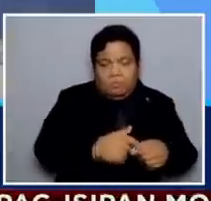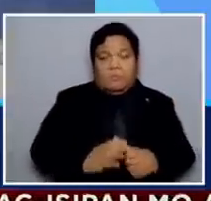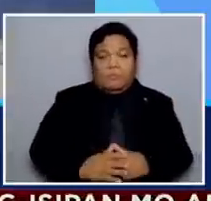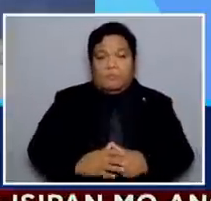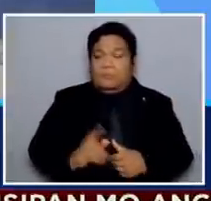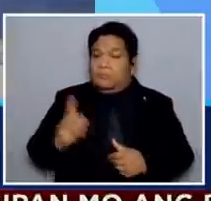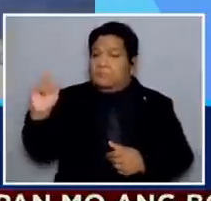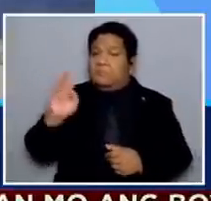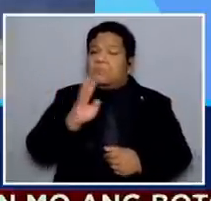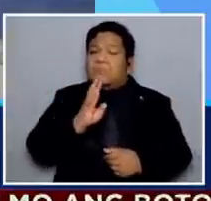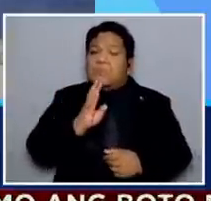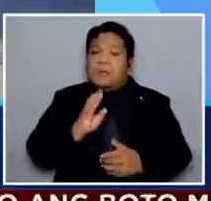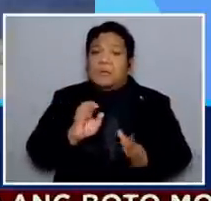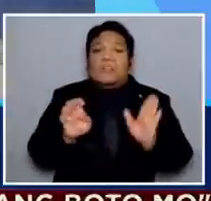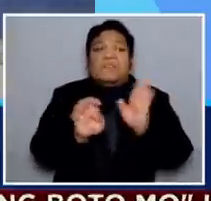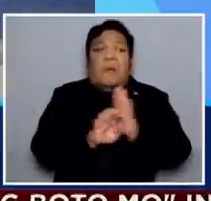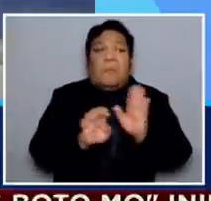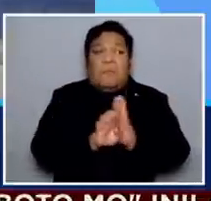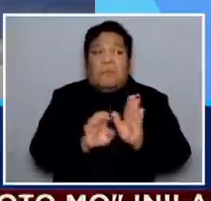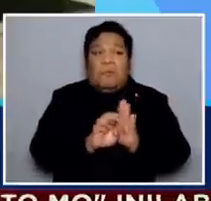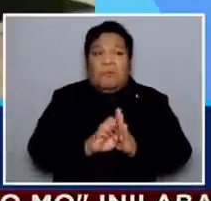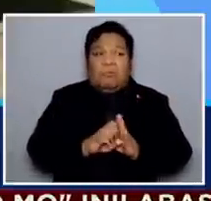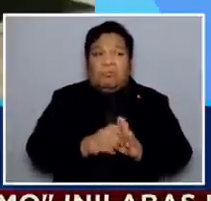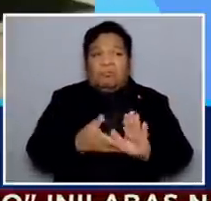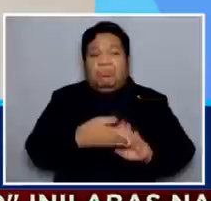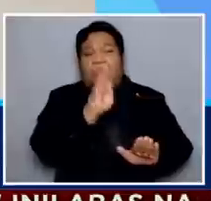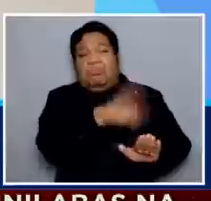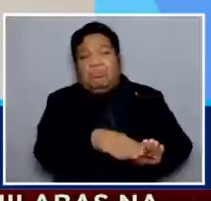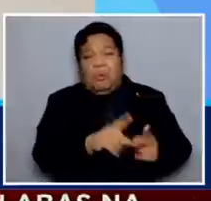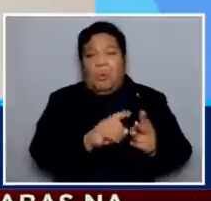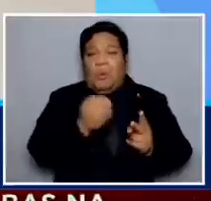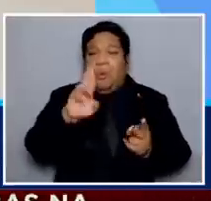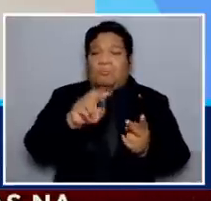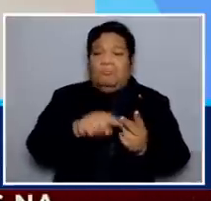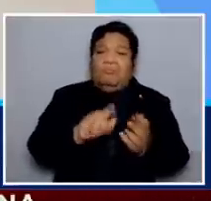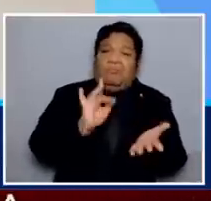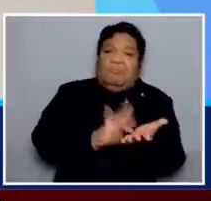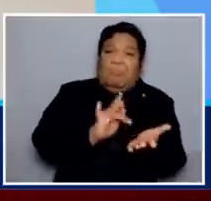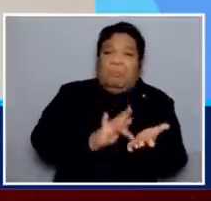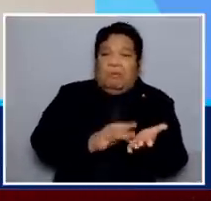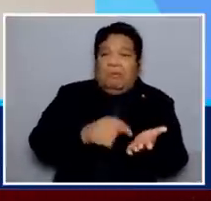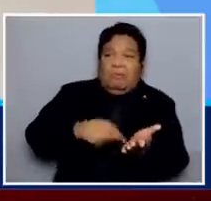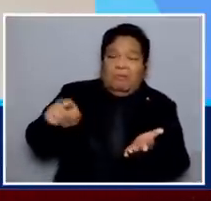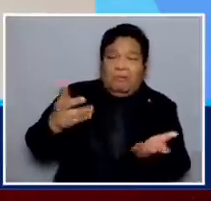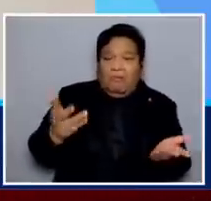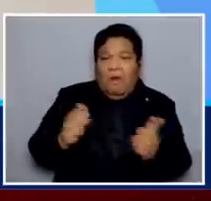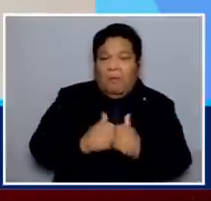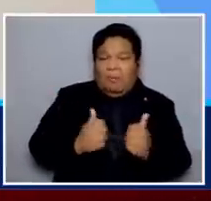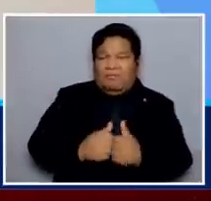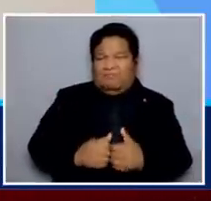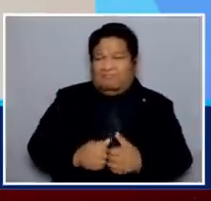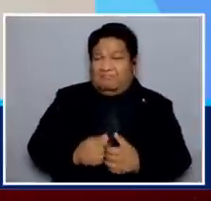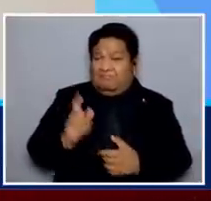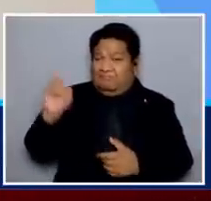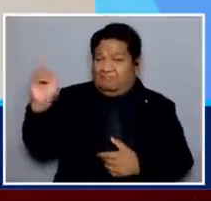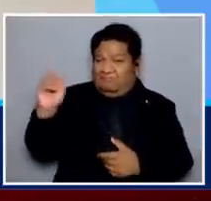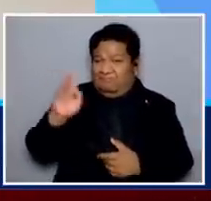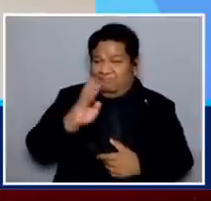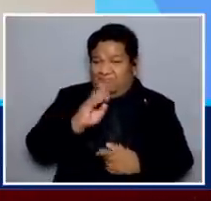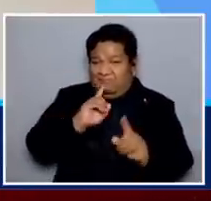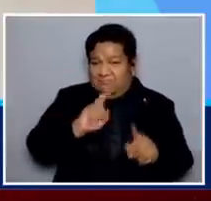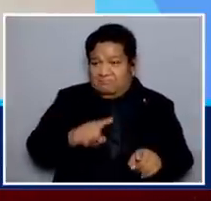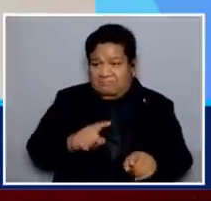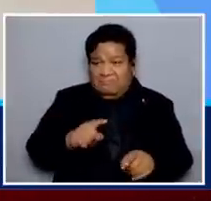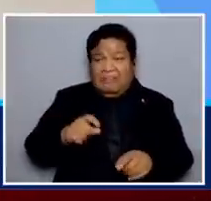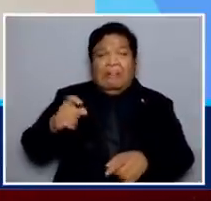isabong? Or sa add to cart? Nag-add to cart eh. Dinadaing nila ng, yung hirap ng panggagasolina. So sana